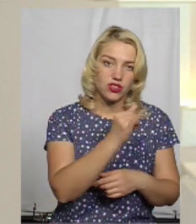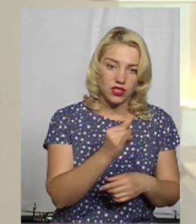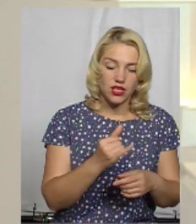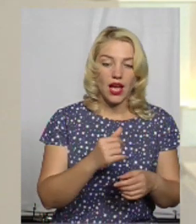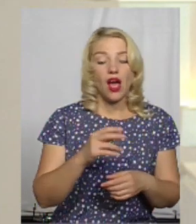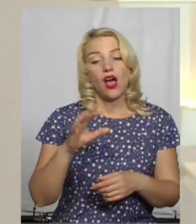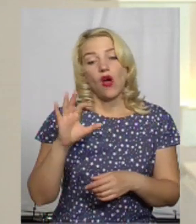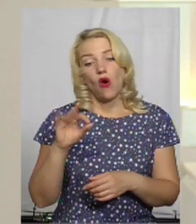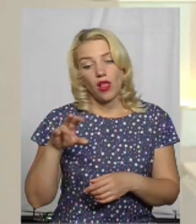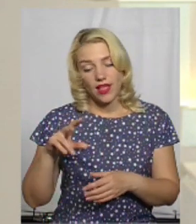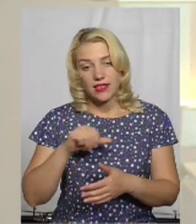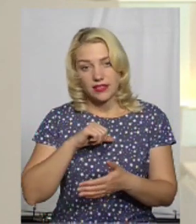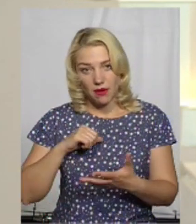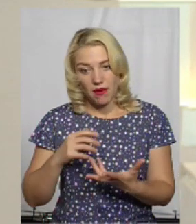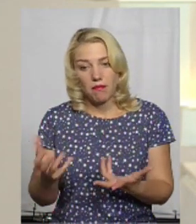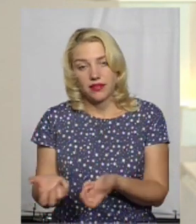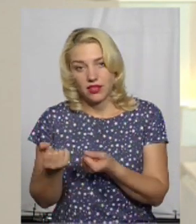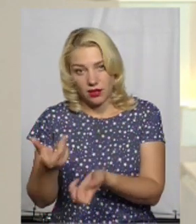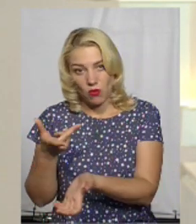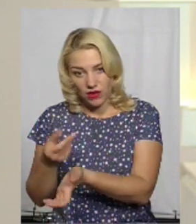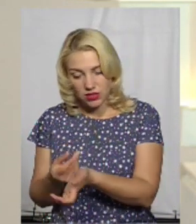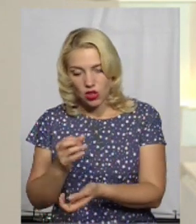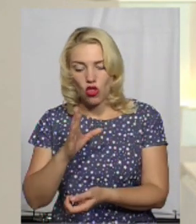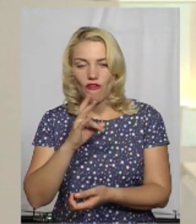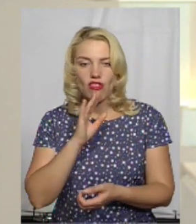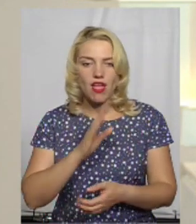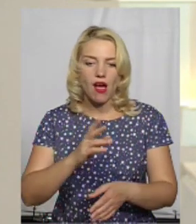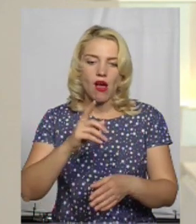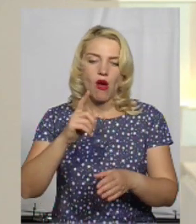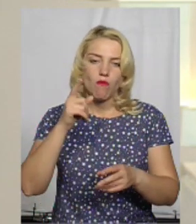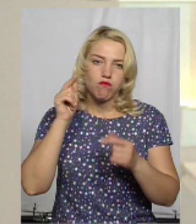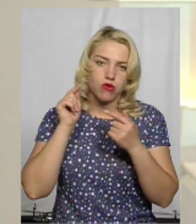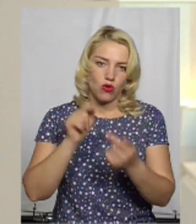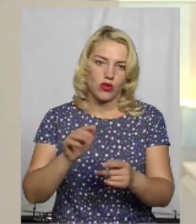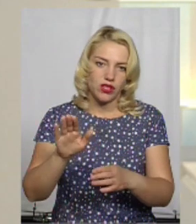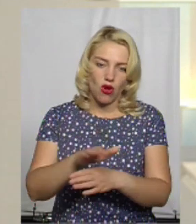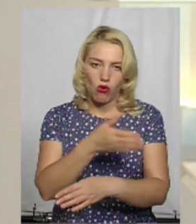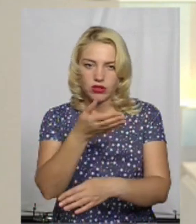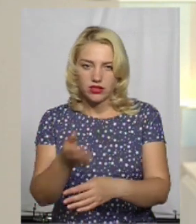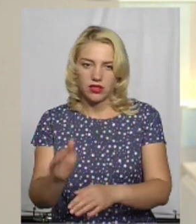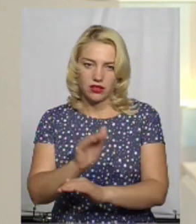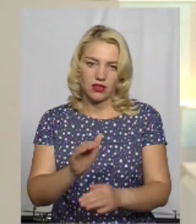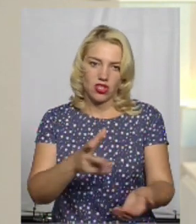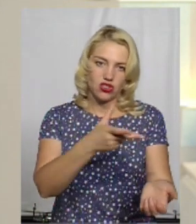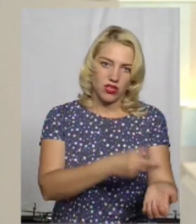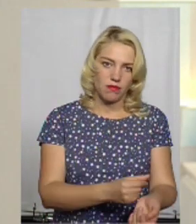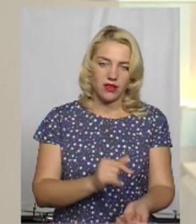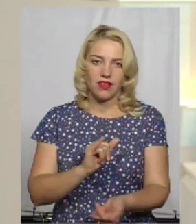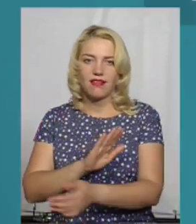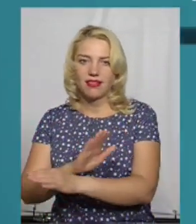Олена підтримує ідею вакцинації, вона проти розділення дітей на щеплених та нещеплених.